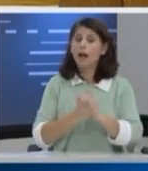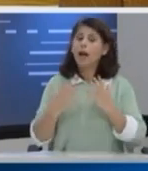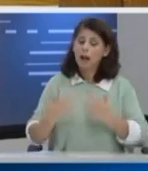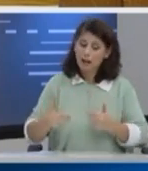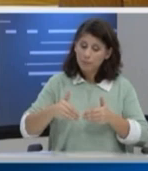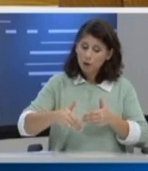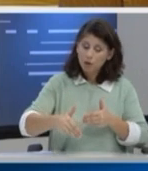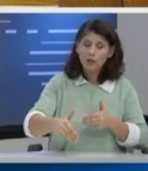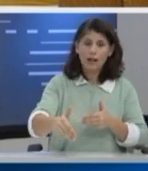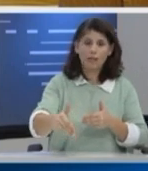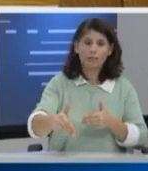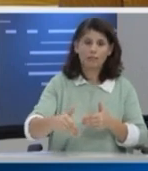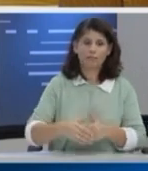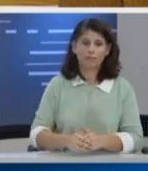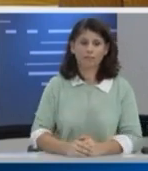έχει μπροστά της